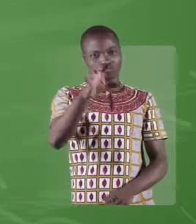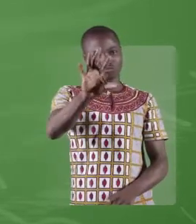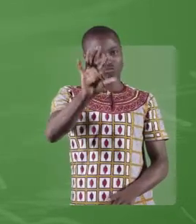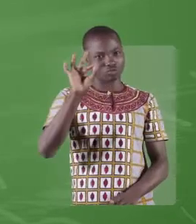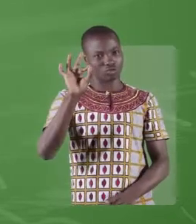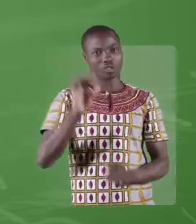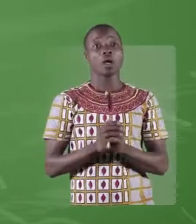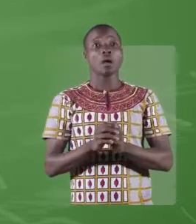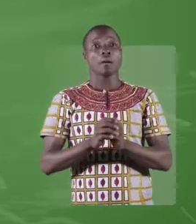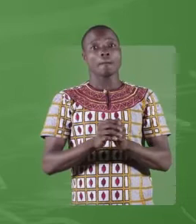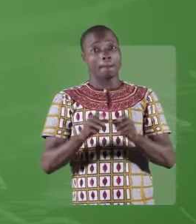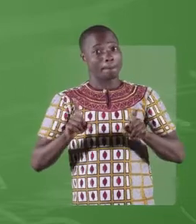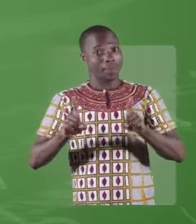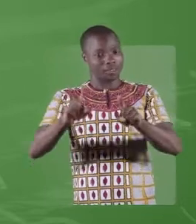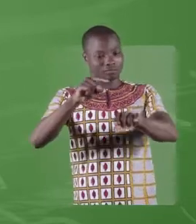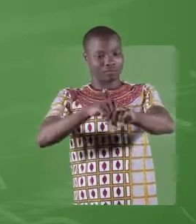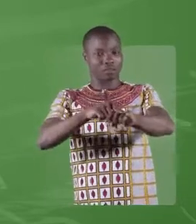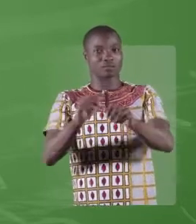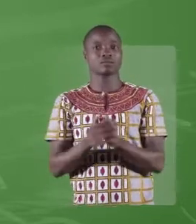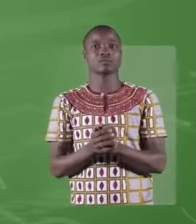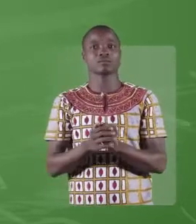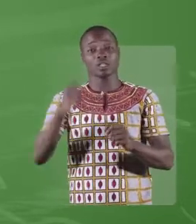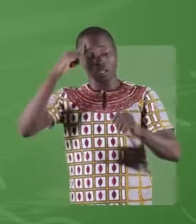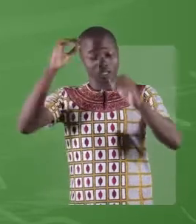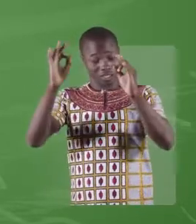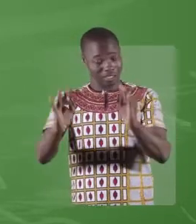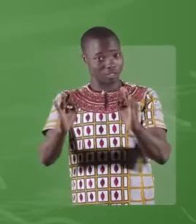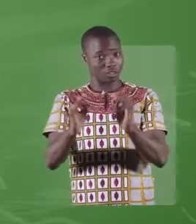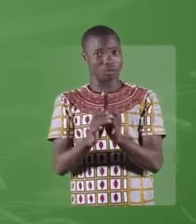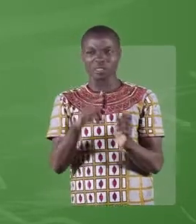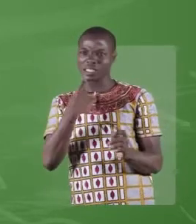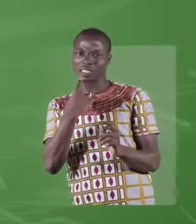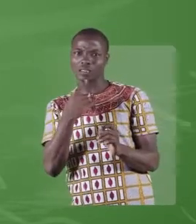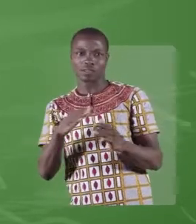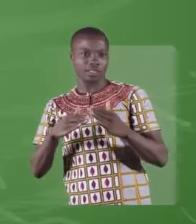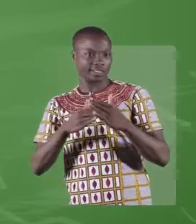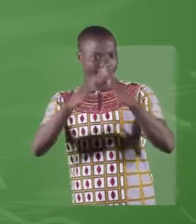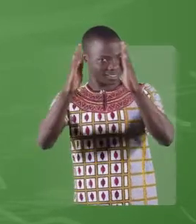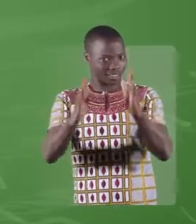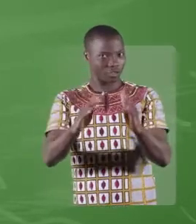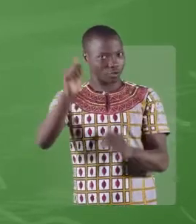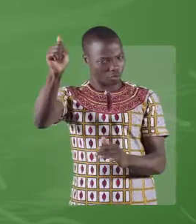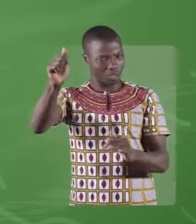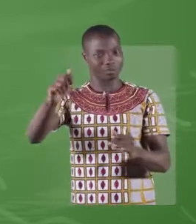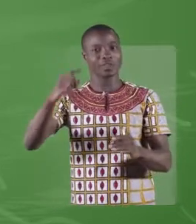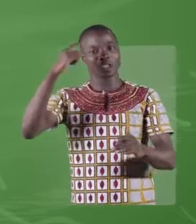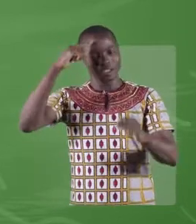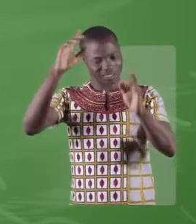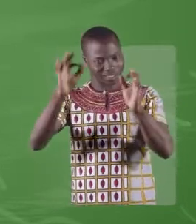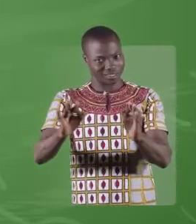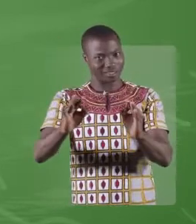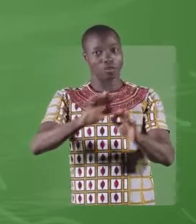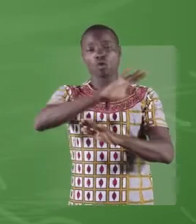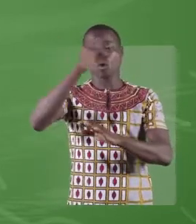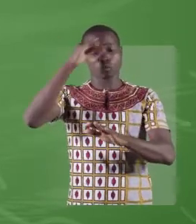Pendant cette période, les décisions étaient toujours prises par les dirigeants du parti unique.